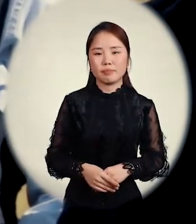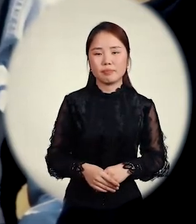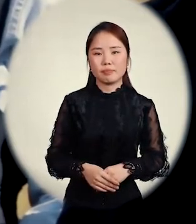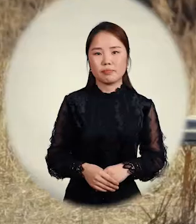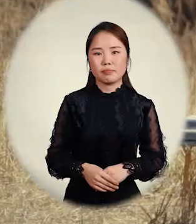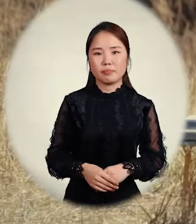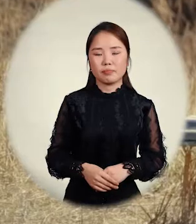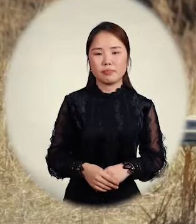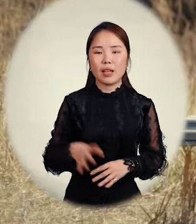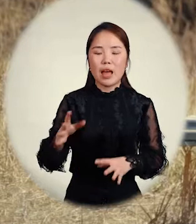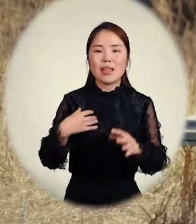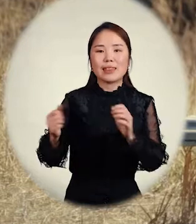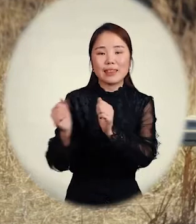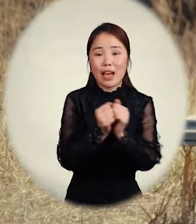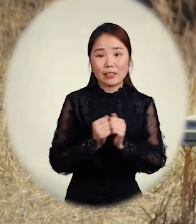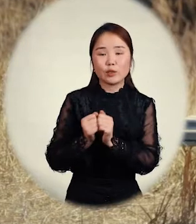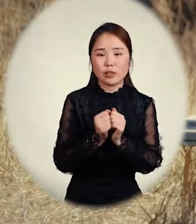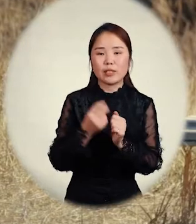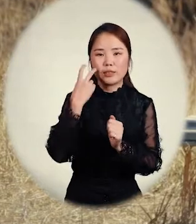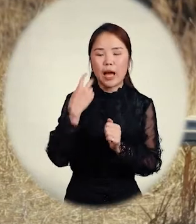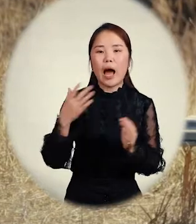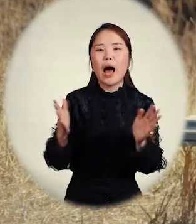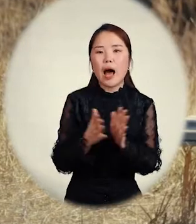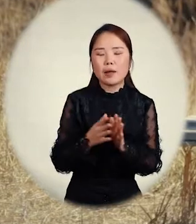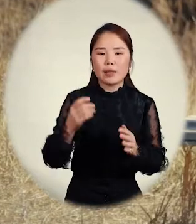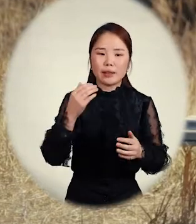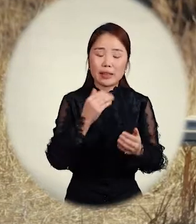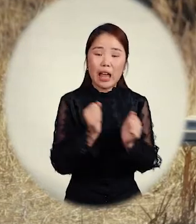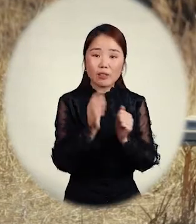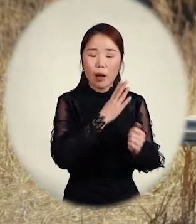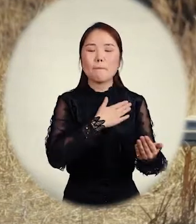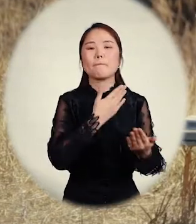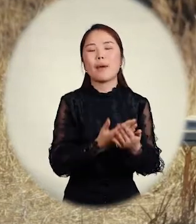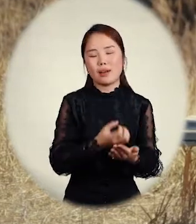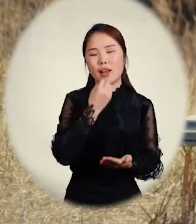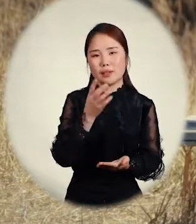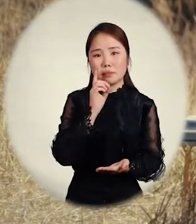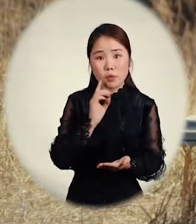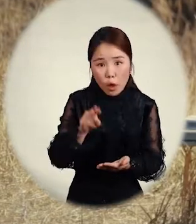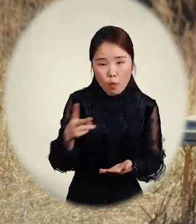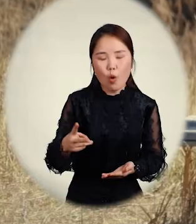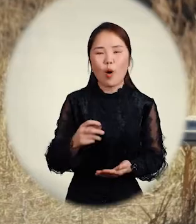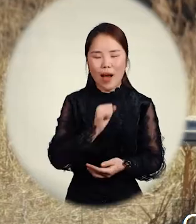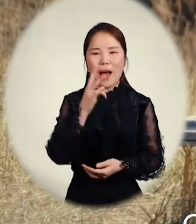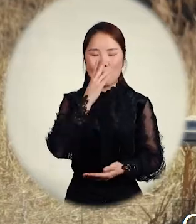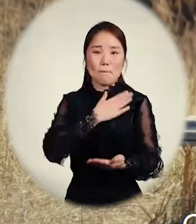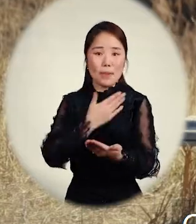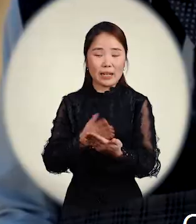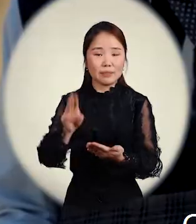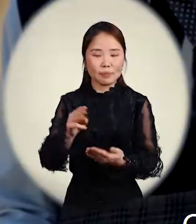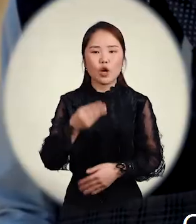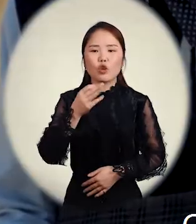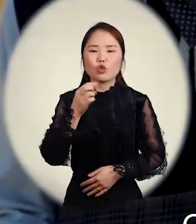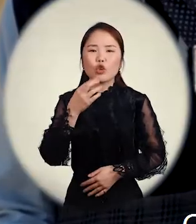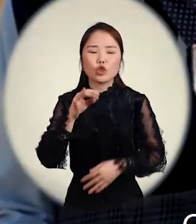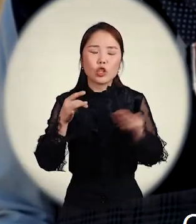баярлаа. Найзуудаа баярлаа. Оо, найзуудаа баярлаа гэж байгаа юм уу? За, баярлаа. За, төгөл төр.